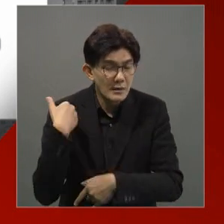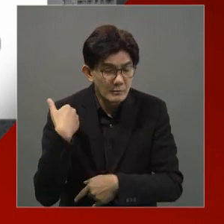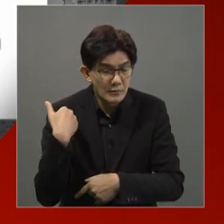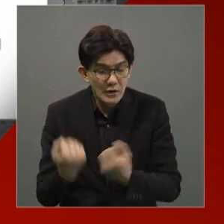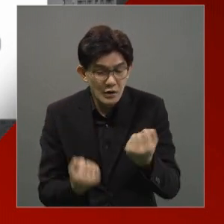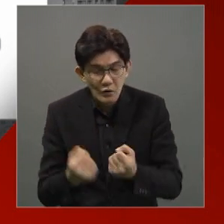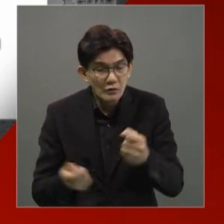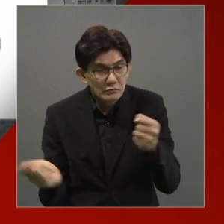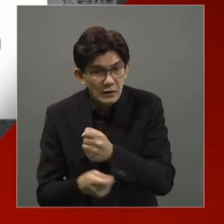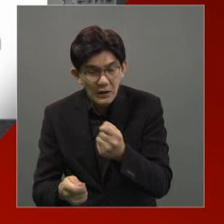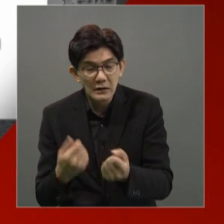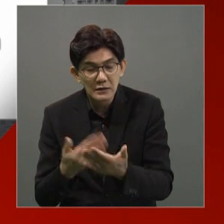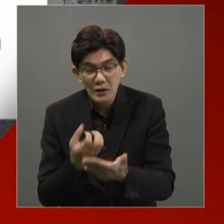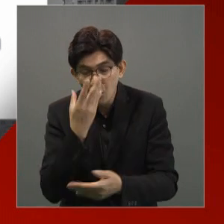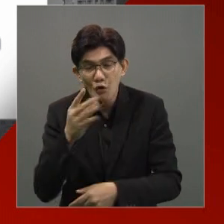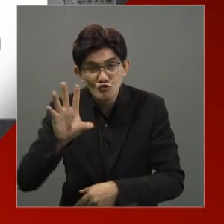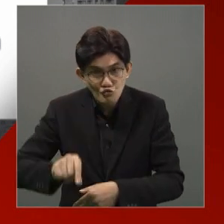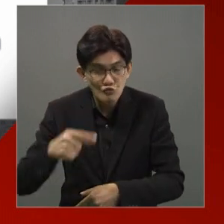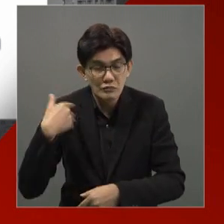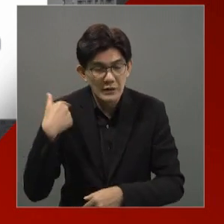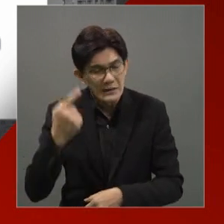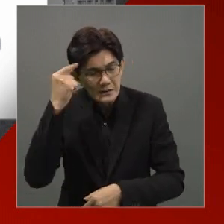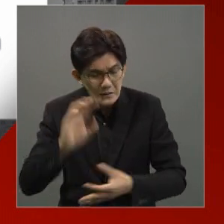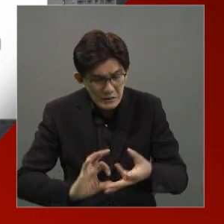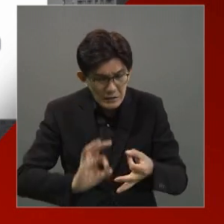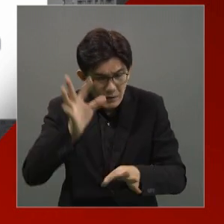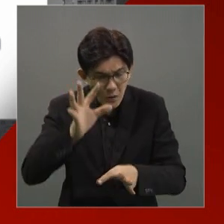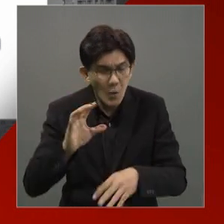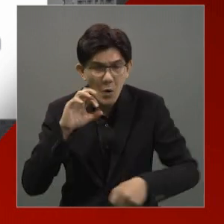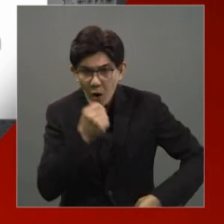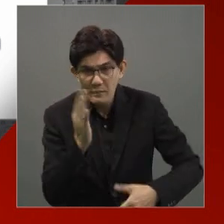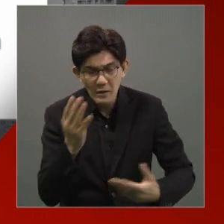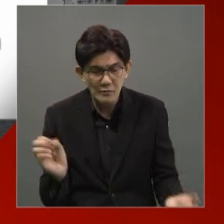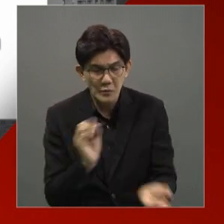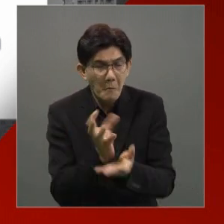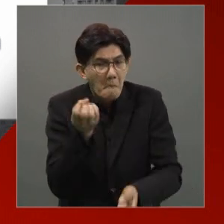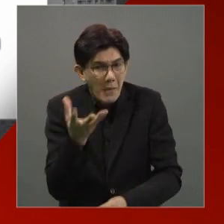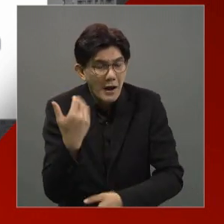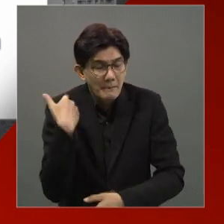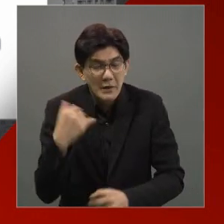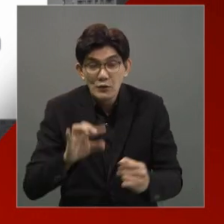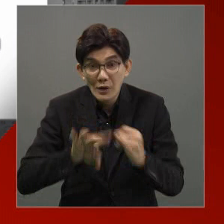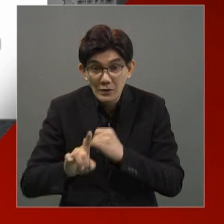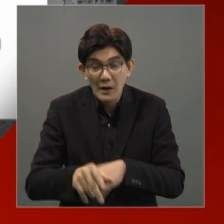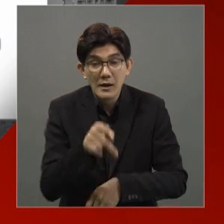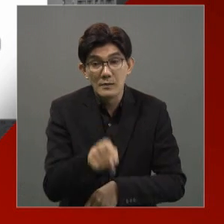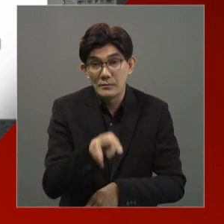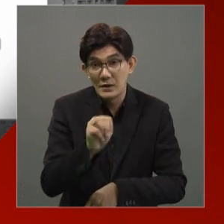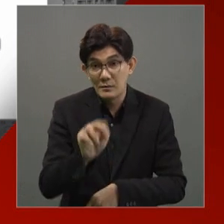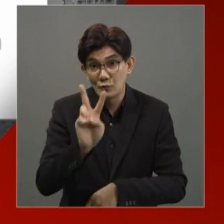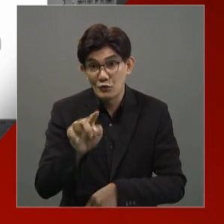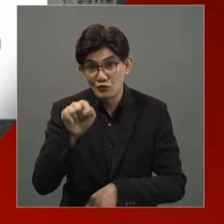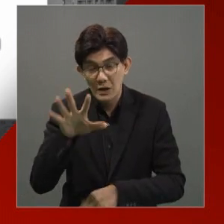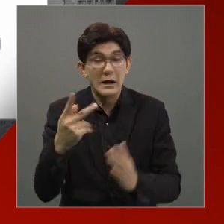ราคาถูกนะครับนยกย้ำแบบนี้ครับบอกว่าอย่าเผาอ้อยฮะผลกระทบมีมากแล้วก็ปิดท้ายดยว่า PM 2.5ที่